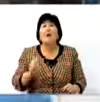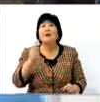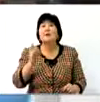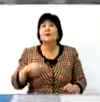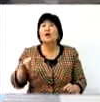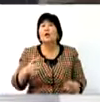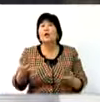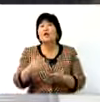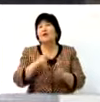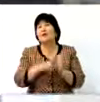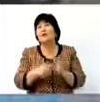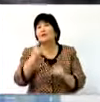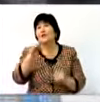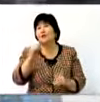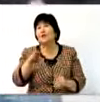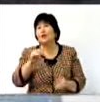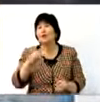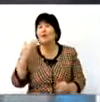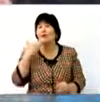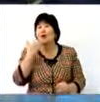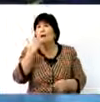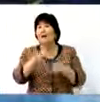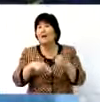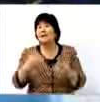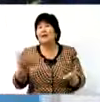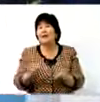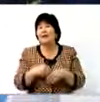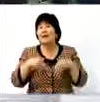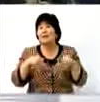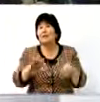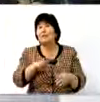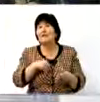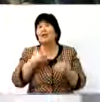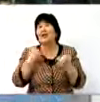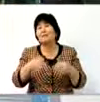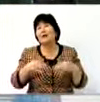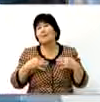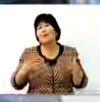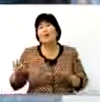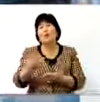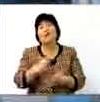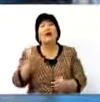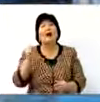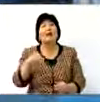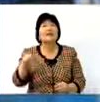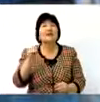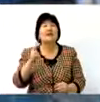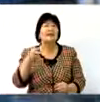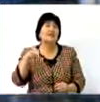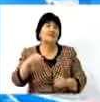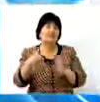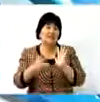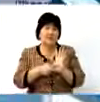Кармакшинский район собрал 81 тысячу тонн риса. По традиции, достижения аграриев были отмечены на празднике урожая